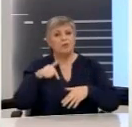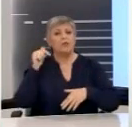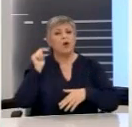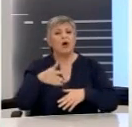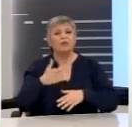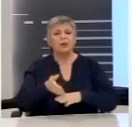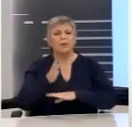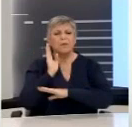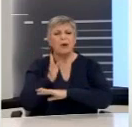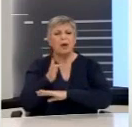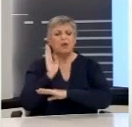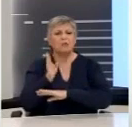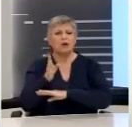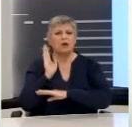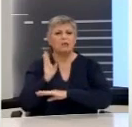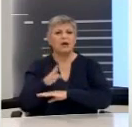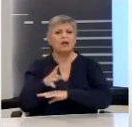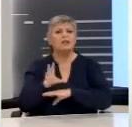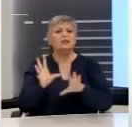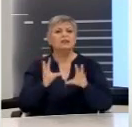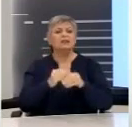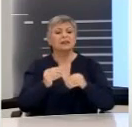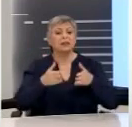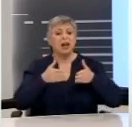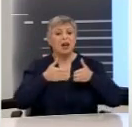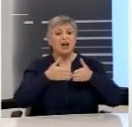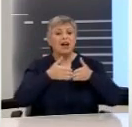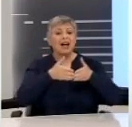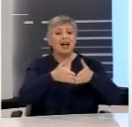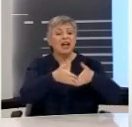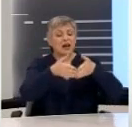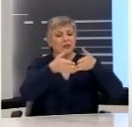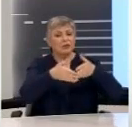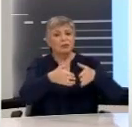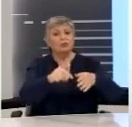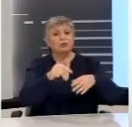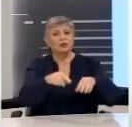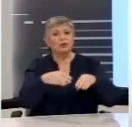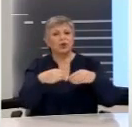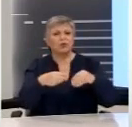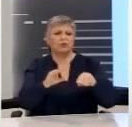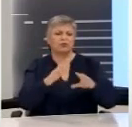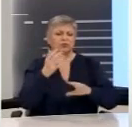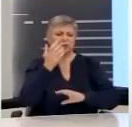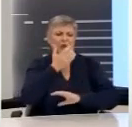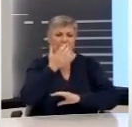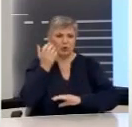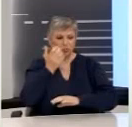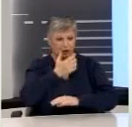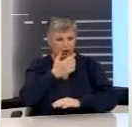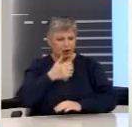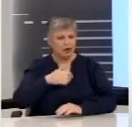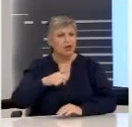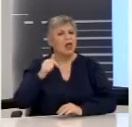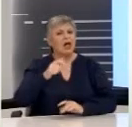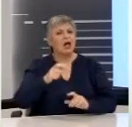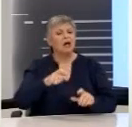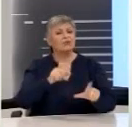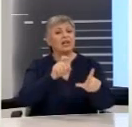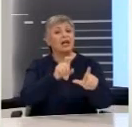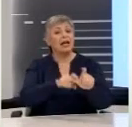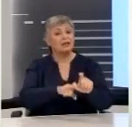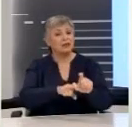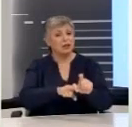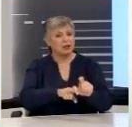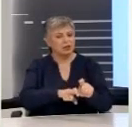αν. Σε αυτές τις εταιρείες συμπεριλαμβάνονται εταιρείες συμφερόντων του Express Energy και η εταιρεία